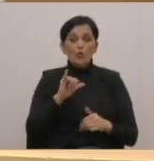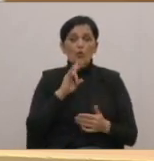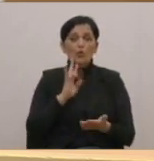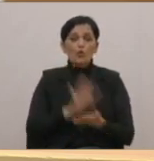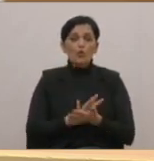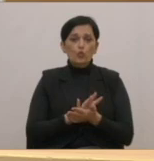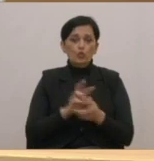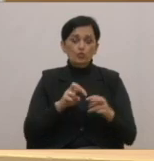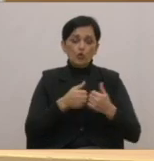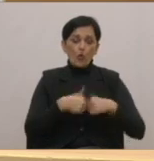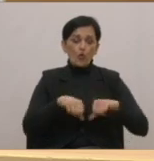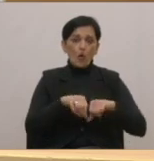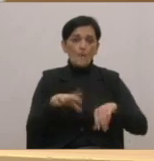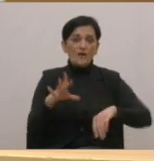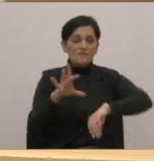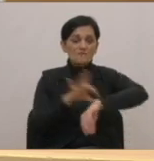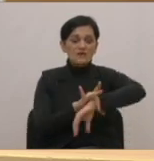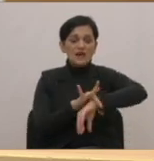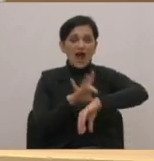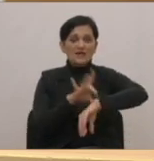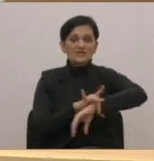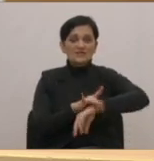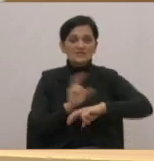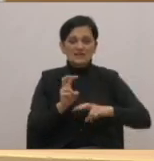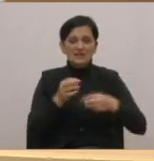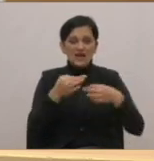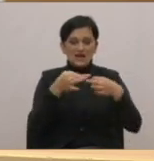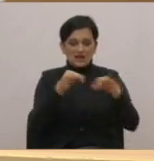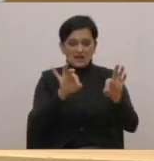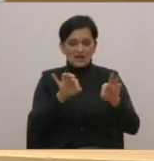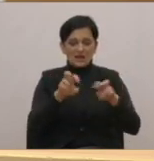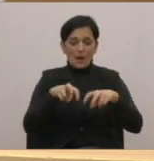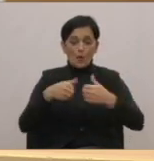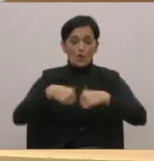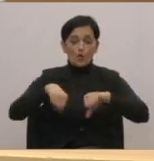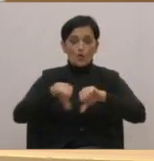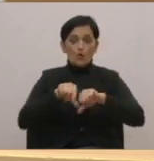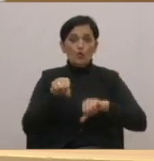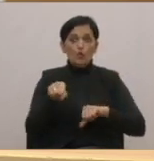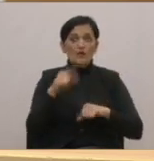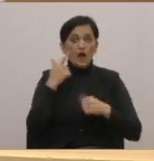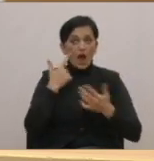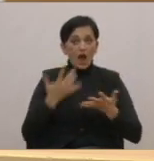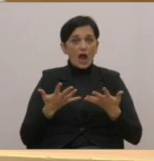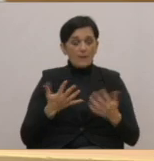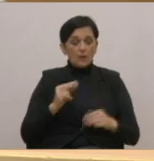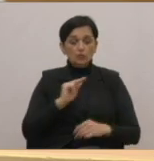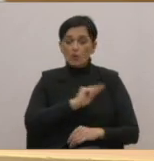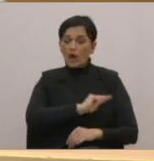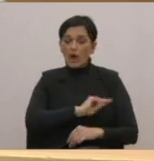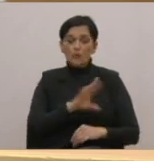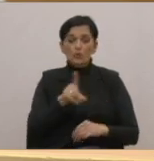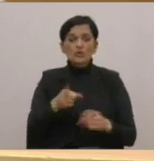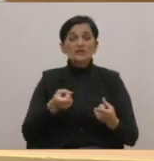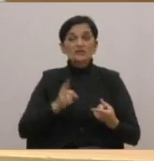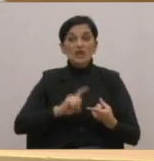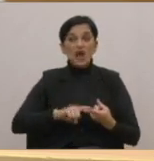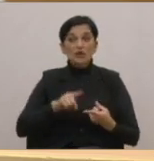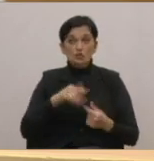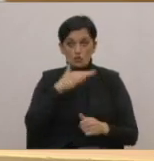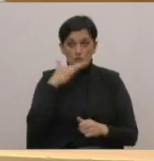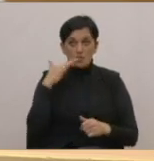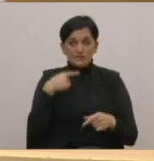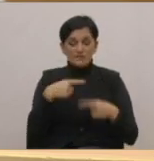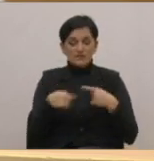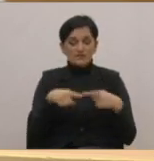vii, se prasletit, halchis, gamoșobis, comisie, vii, da, sugat, este instrumente. Efectura tarmușau, sama asta, dacă aș fi rebit, peuri